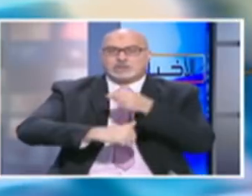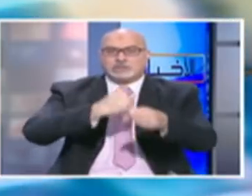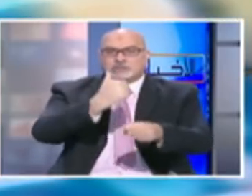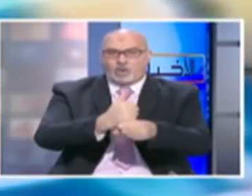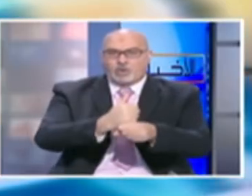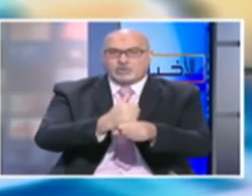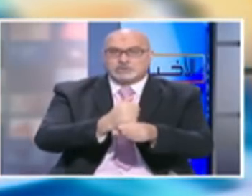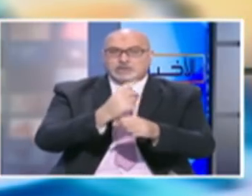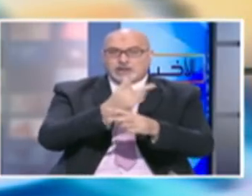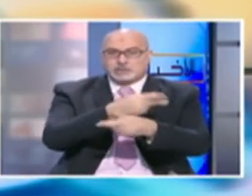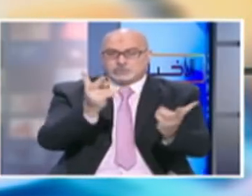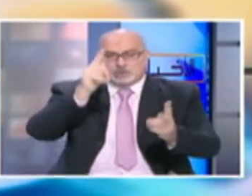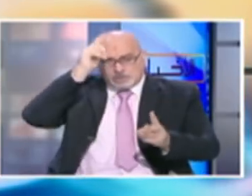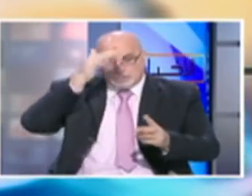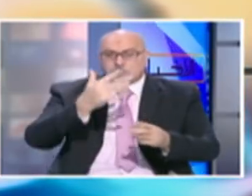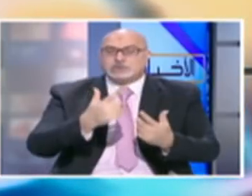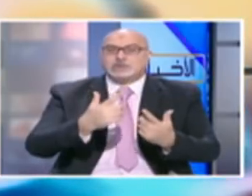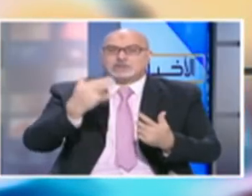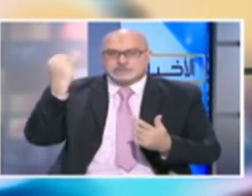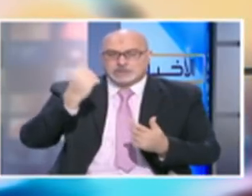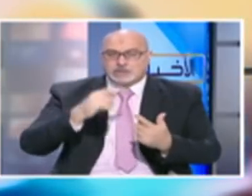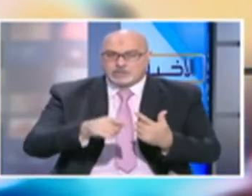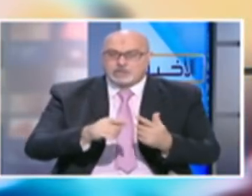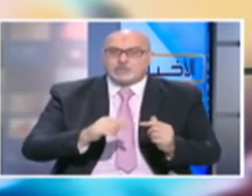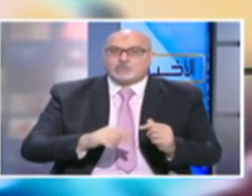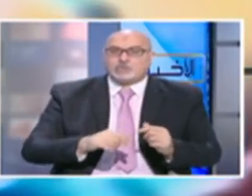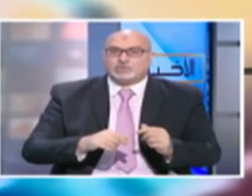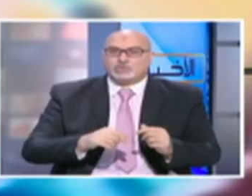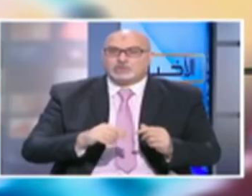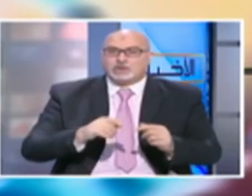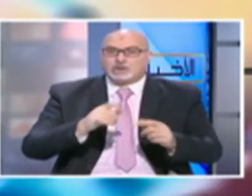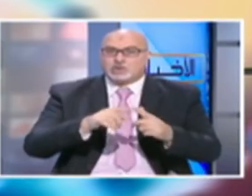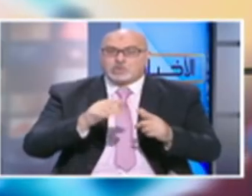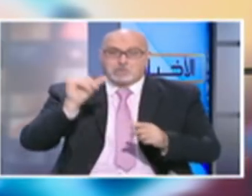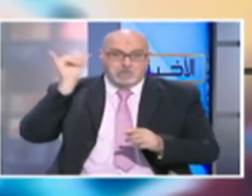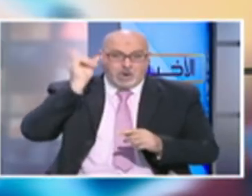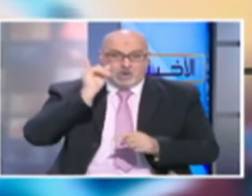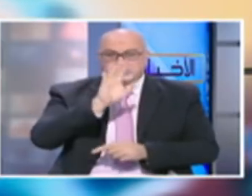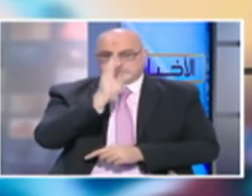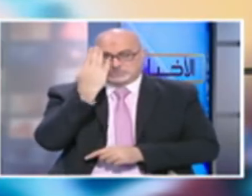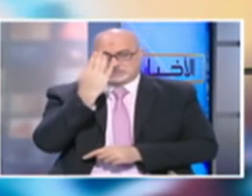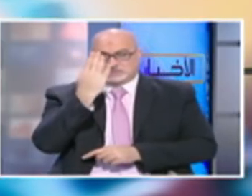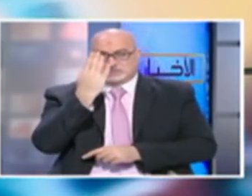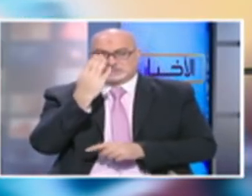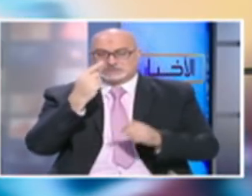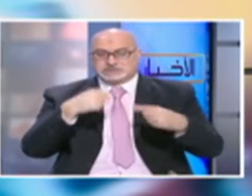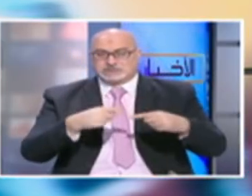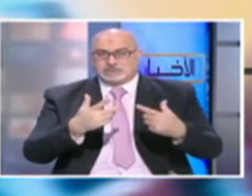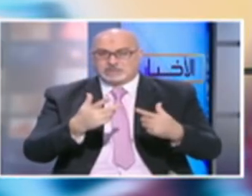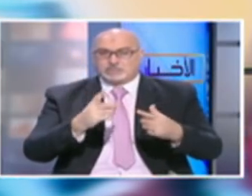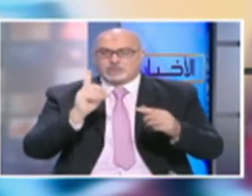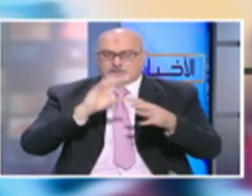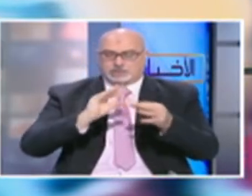الجمهورية الصحراوية في ظروف استثنائية طبعها خرق المغرب لقرار وقف إطلاق النار، التغطية